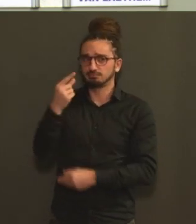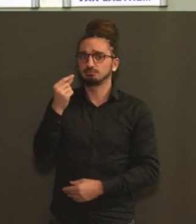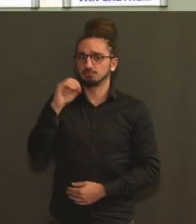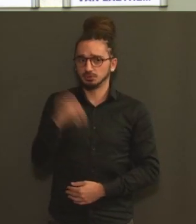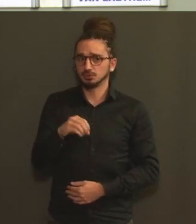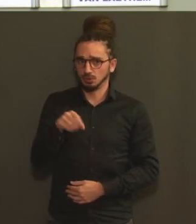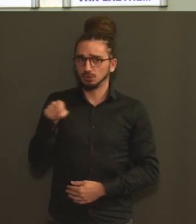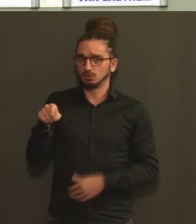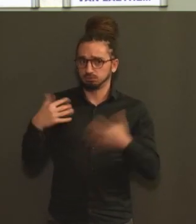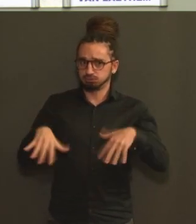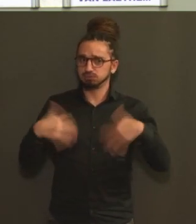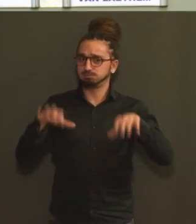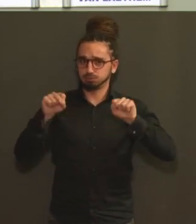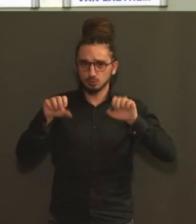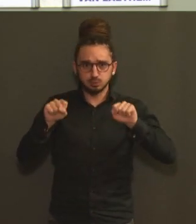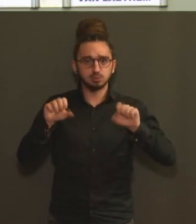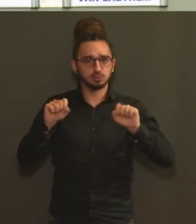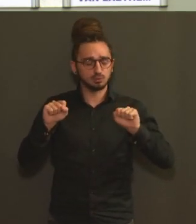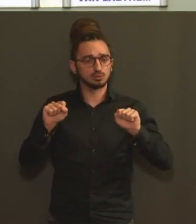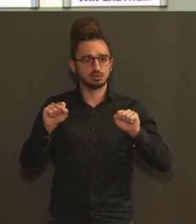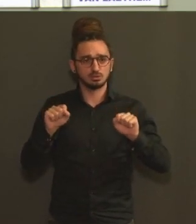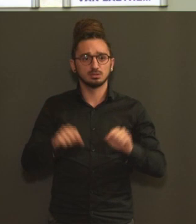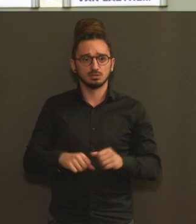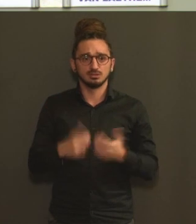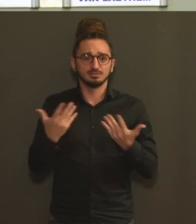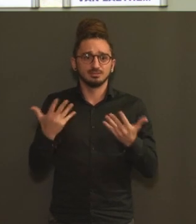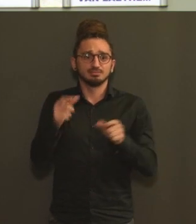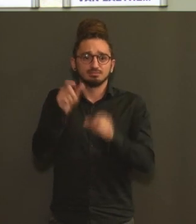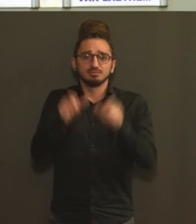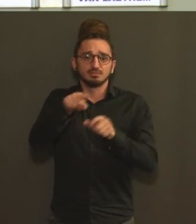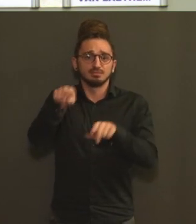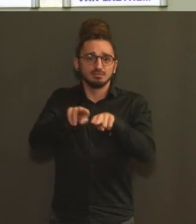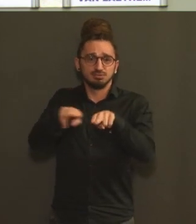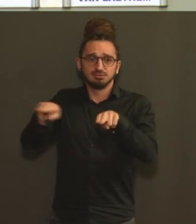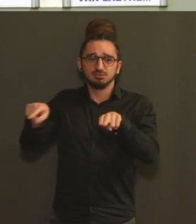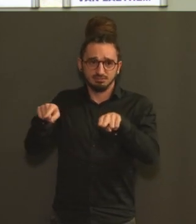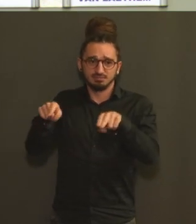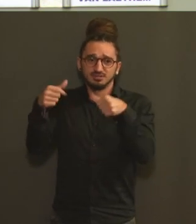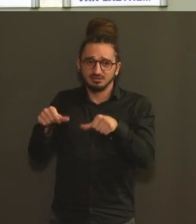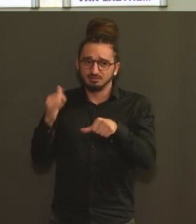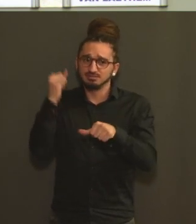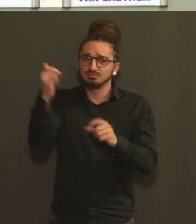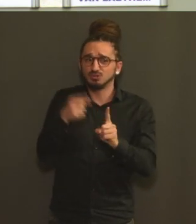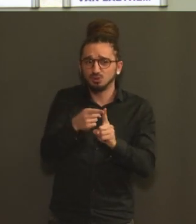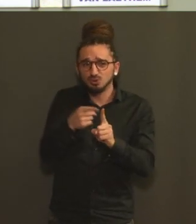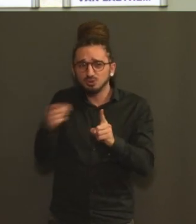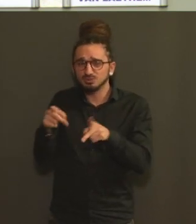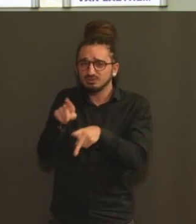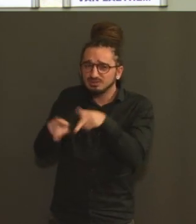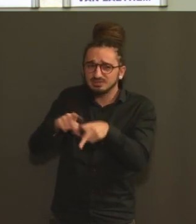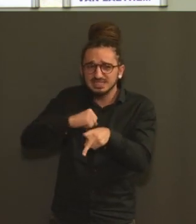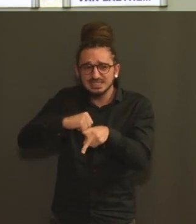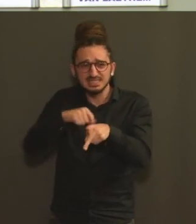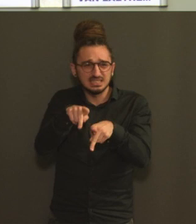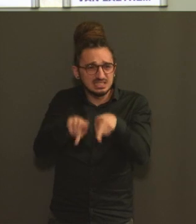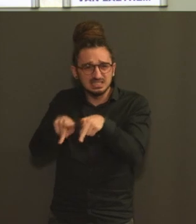mal de ces patients sont des séjours relativement au long cours, nécessitant des soins extrêmement importants, et ça